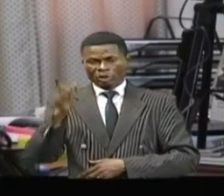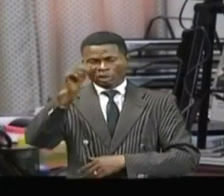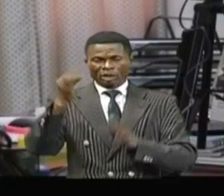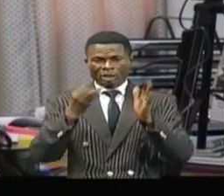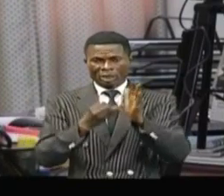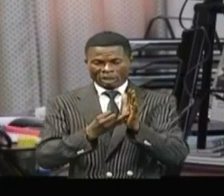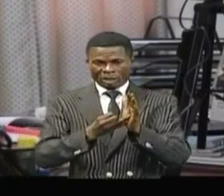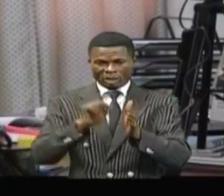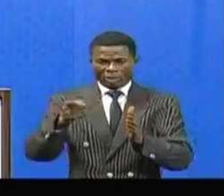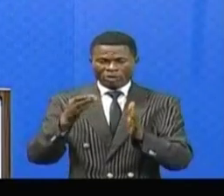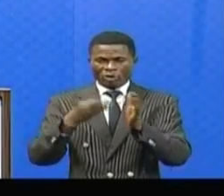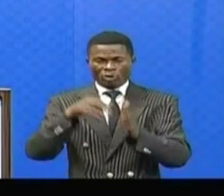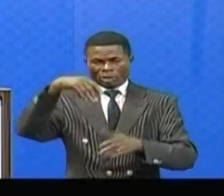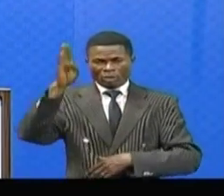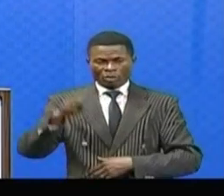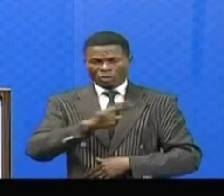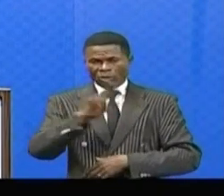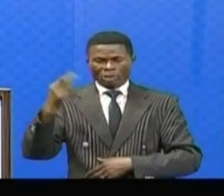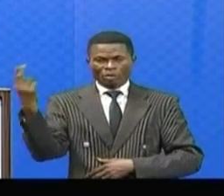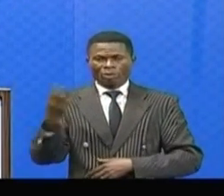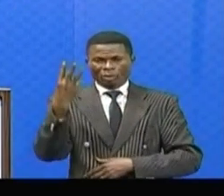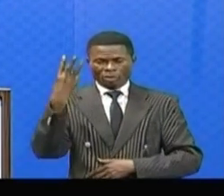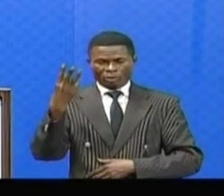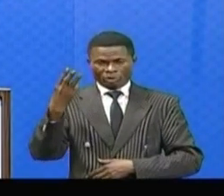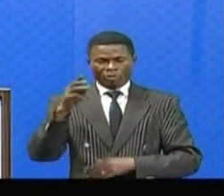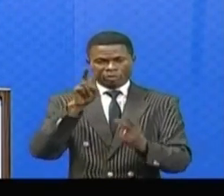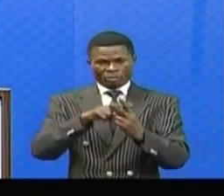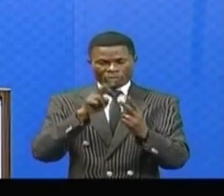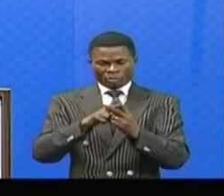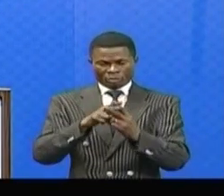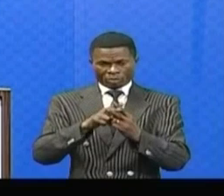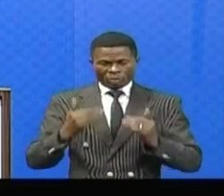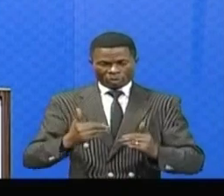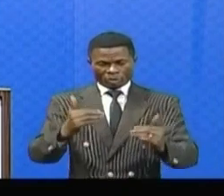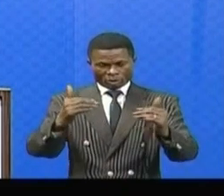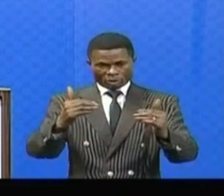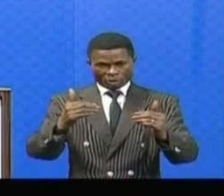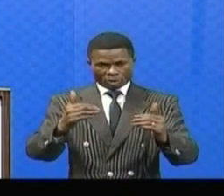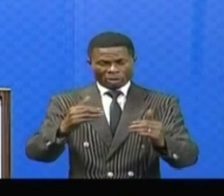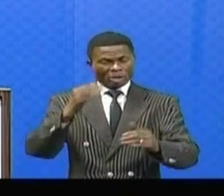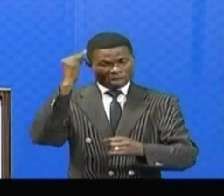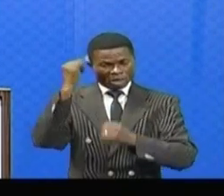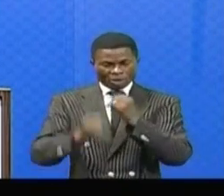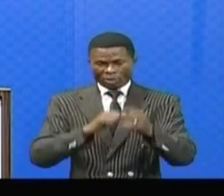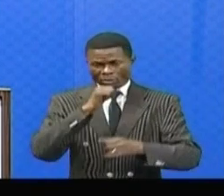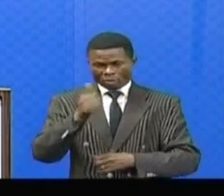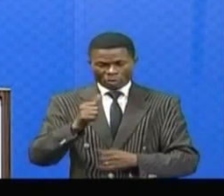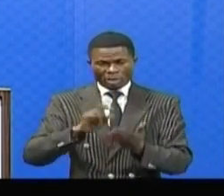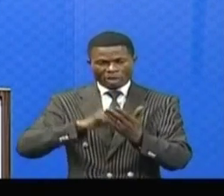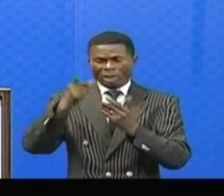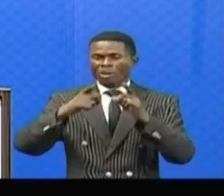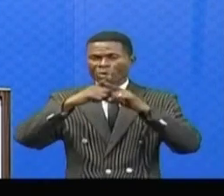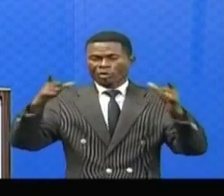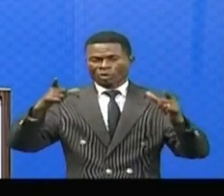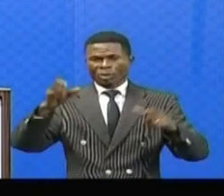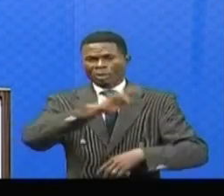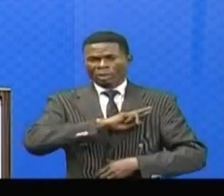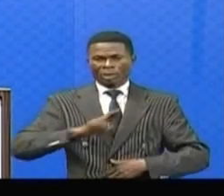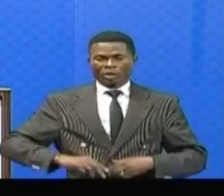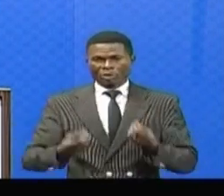37,8% en 2023. L'objectif étant de garantir la poursuite sans faille de grands projets de la